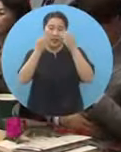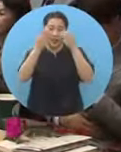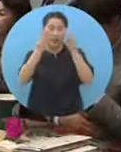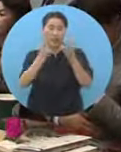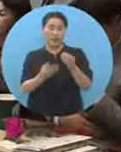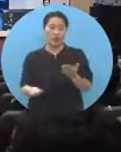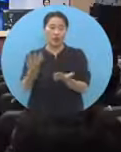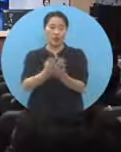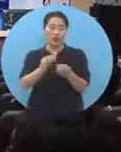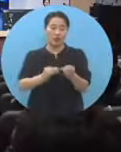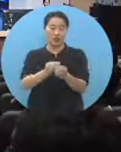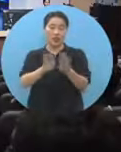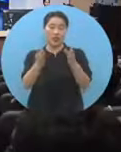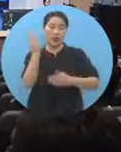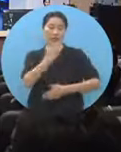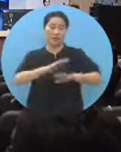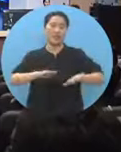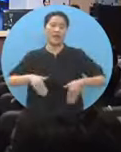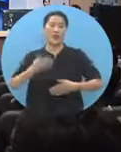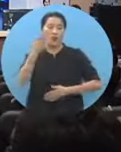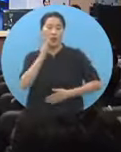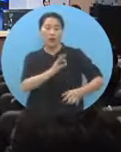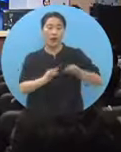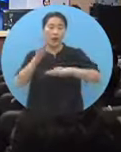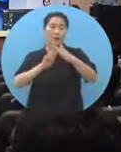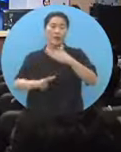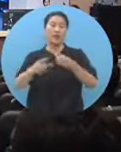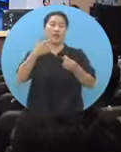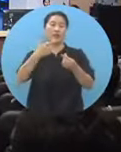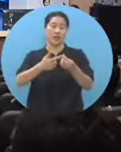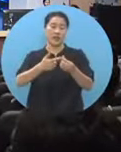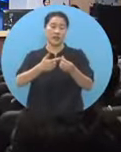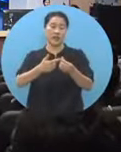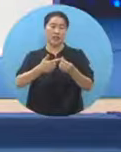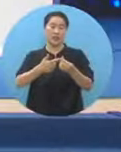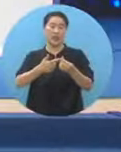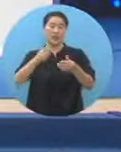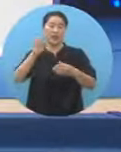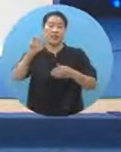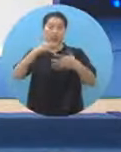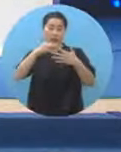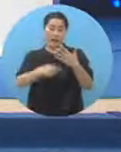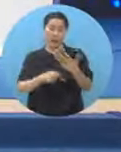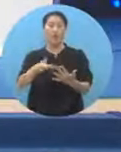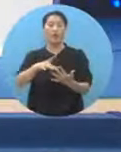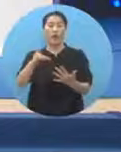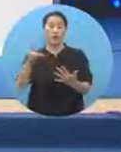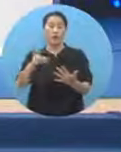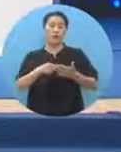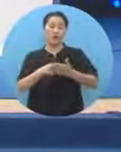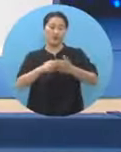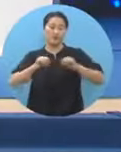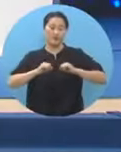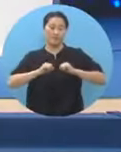전라남도는 새로운 정도 천년을 열어갈 청정전남, 블루이코노미 비전 6가지 프로젝트, 30개 세부 사업을